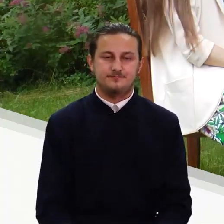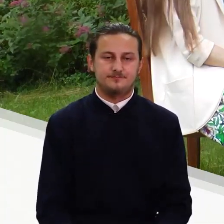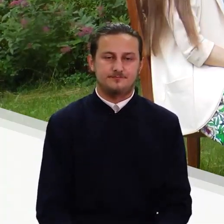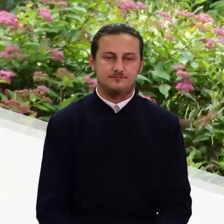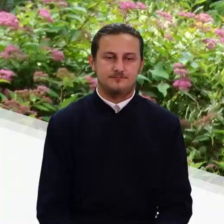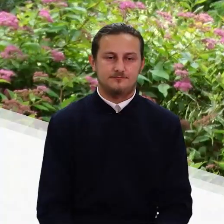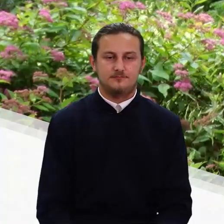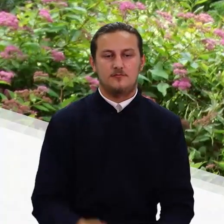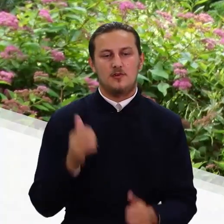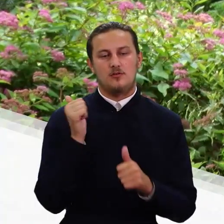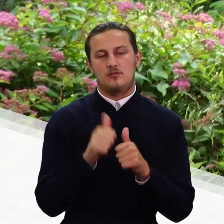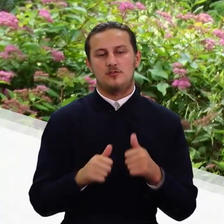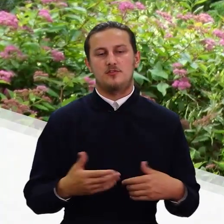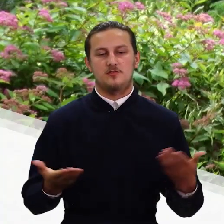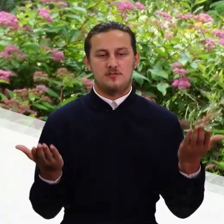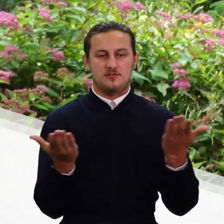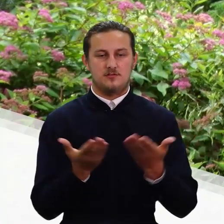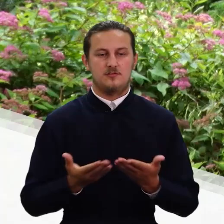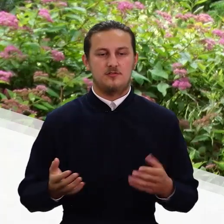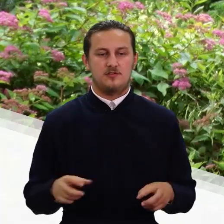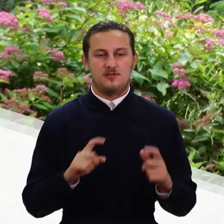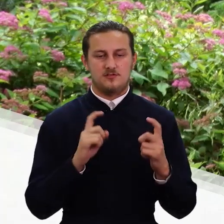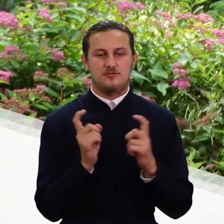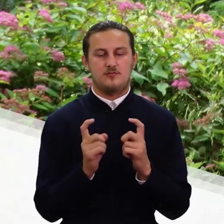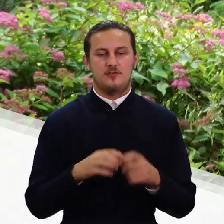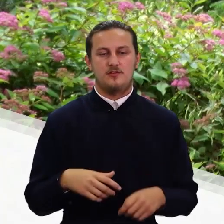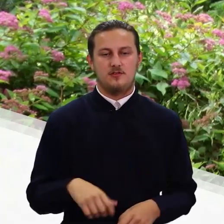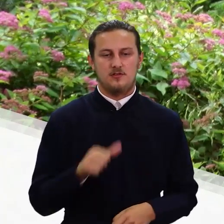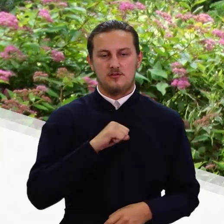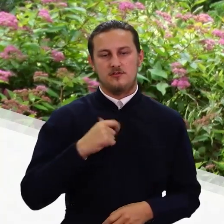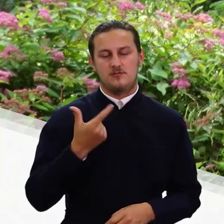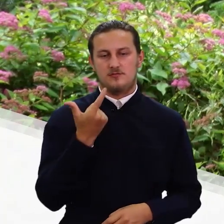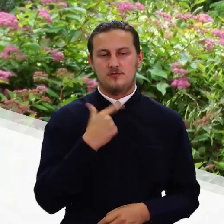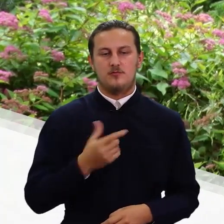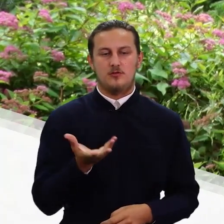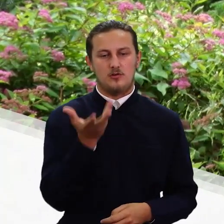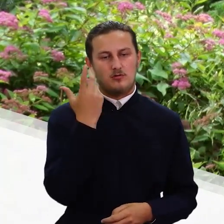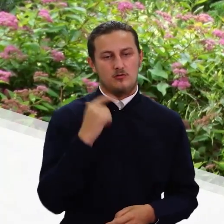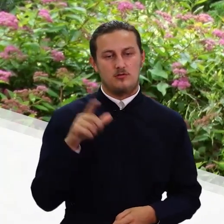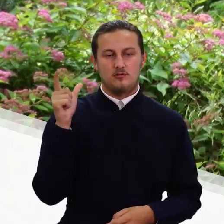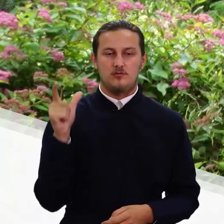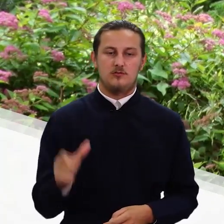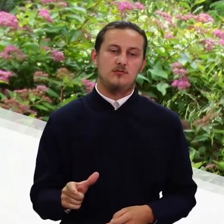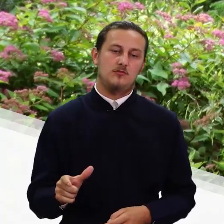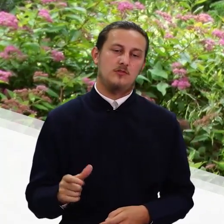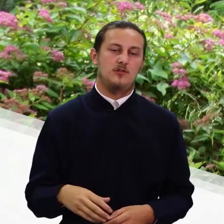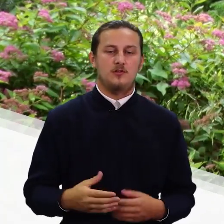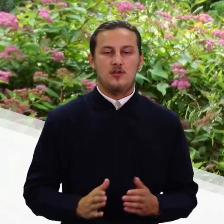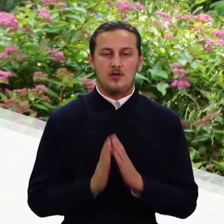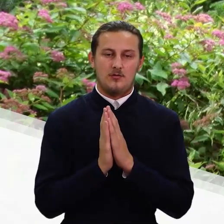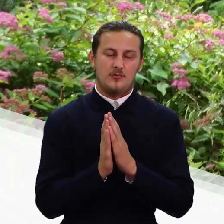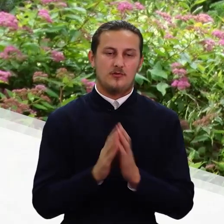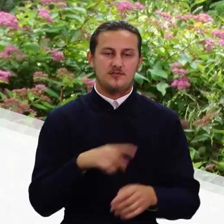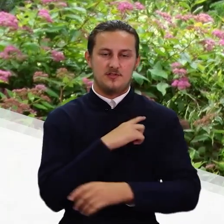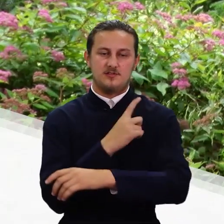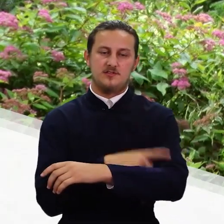до бою». Кожен із нас воює сам з собою. І от коли людина зміряється і просить сил в Бога, тоді Господь дивним